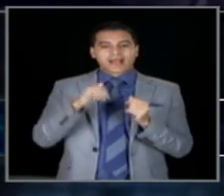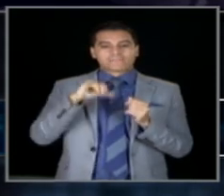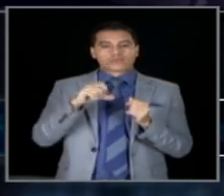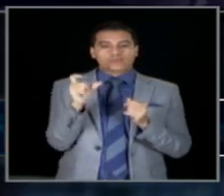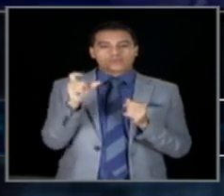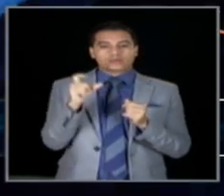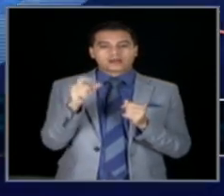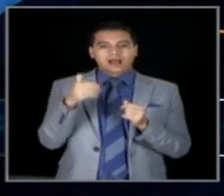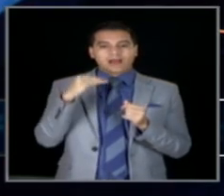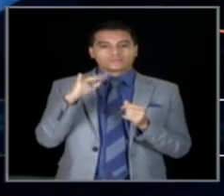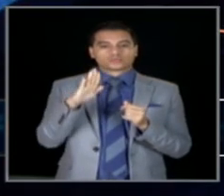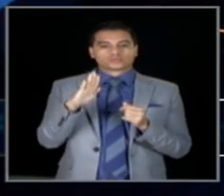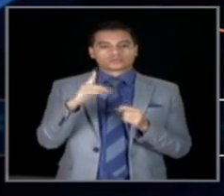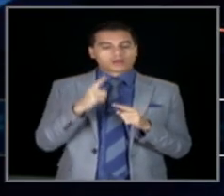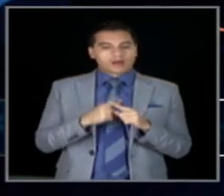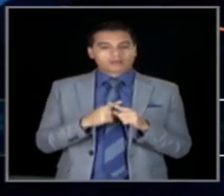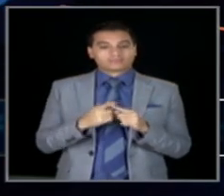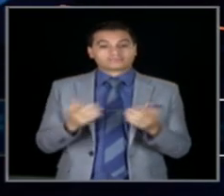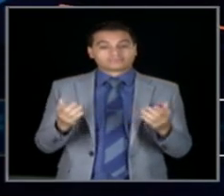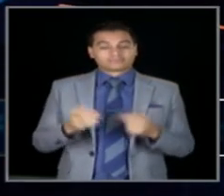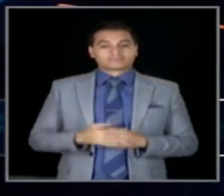مصر؟ أحمص. غلط.